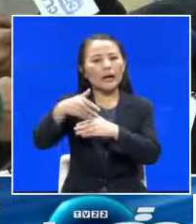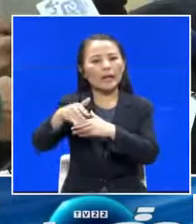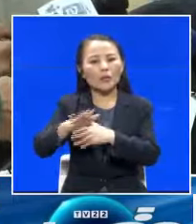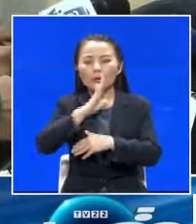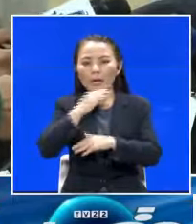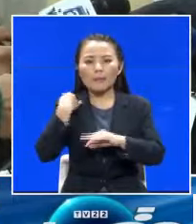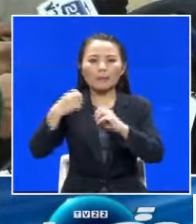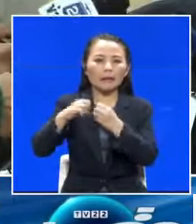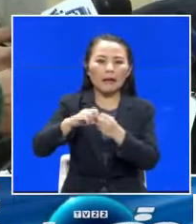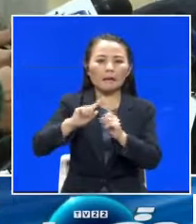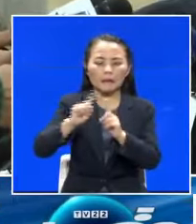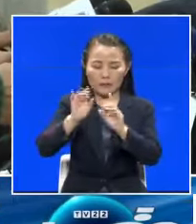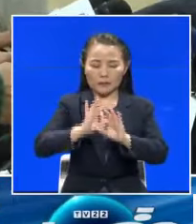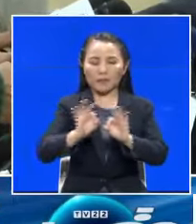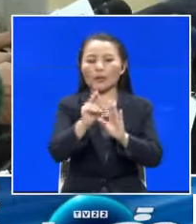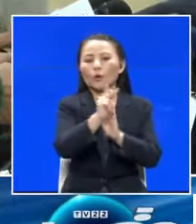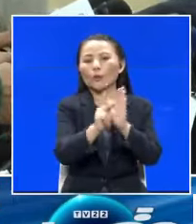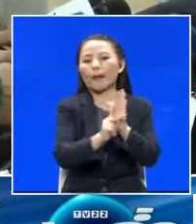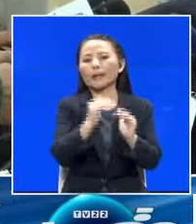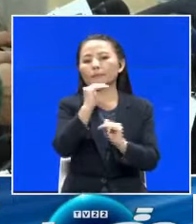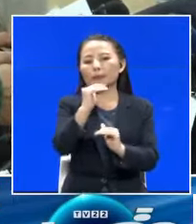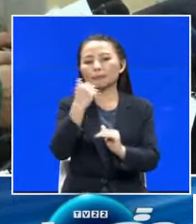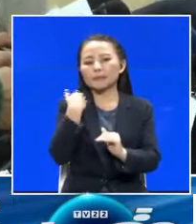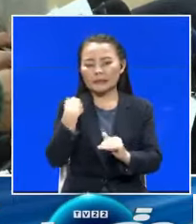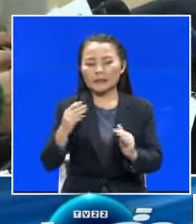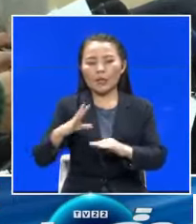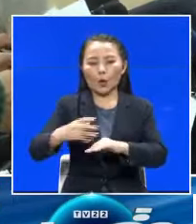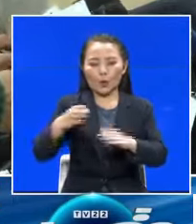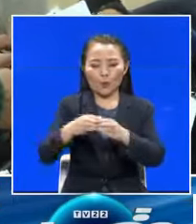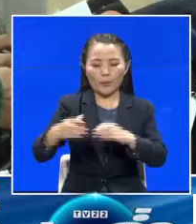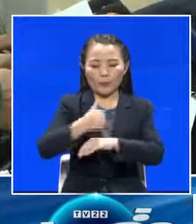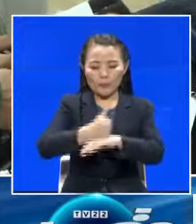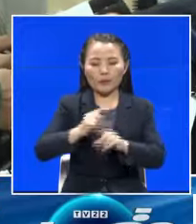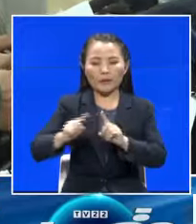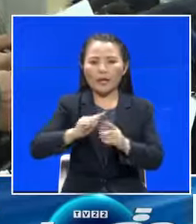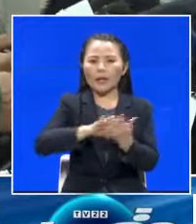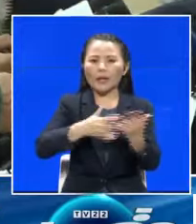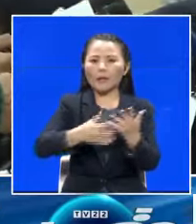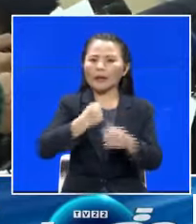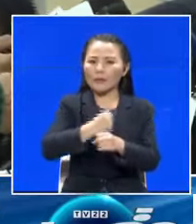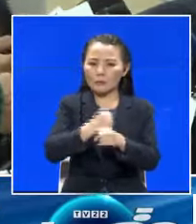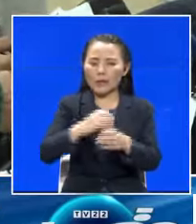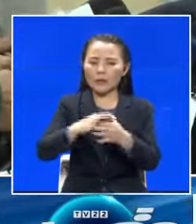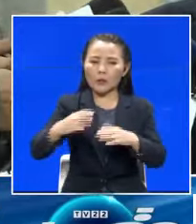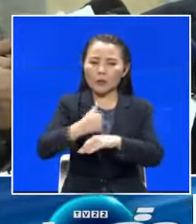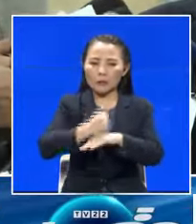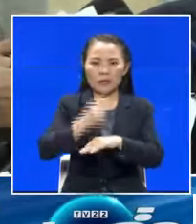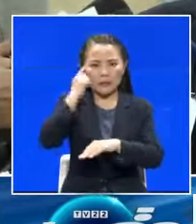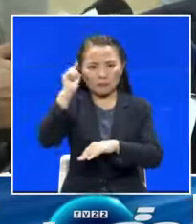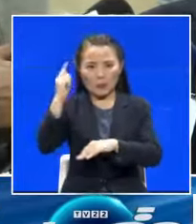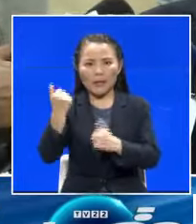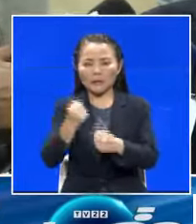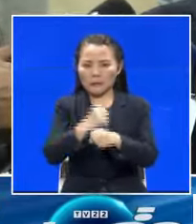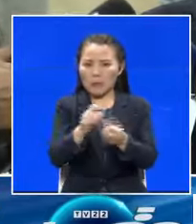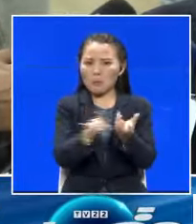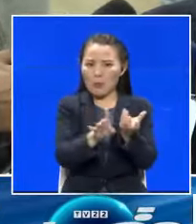คงจะต้องอยู่ในกรอบของกฎหมายและพรรคการเมืองก็คงต้องสู้กันในเชิงนโยบายและการทำงานการเมืองอย่างสร้างสรรค์และมีประสิทธิภ